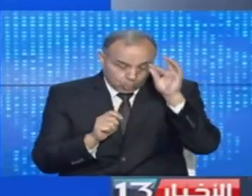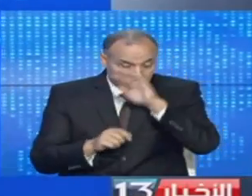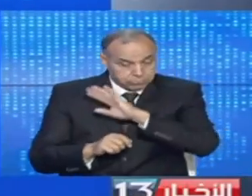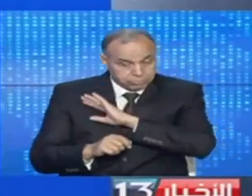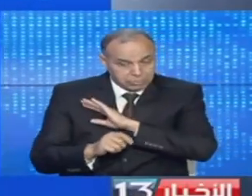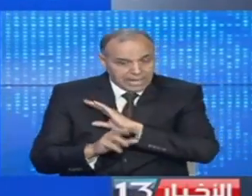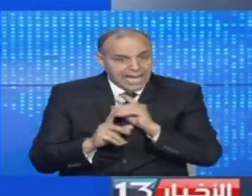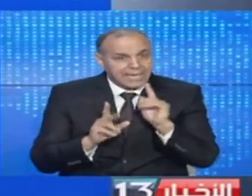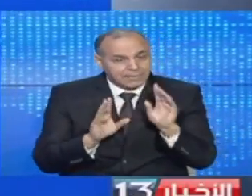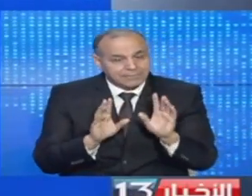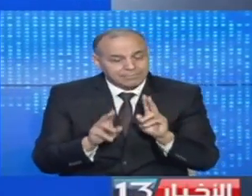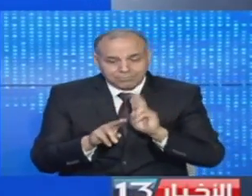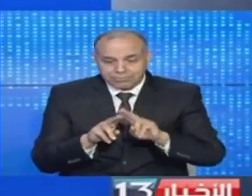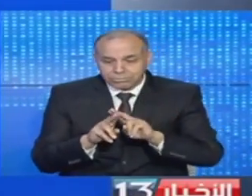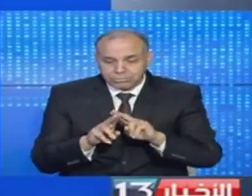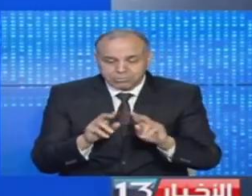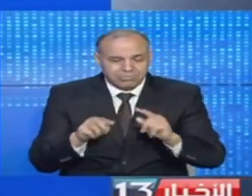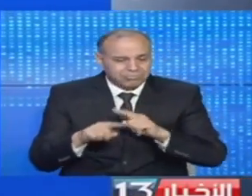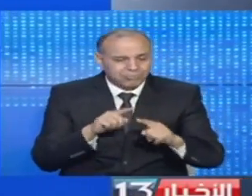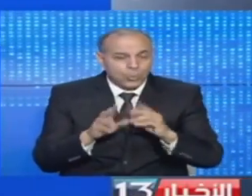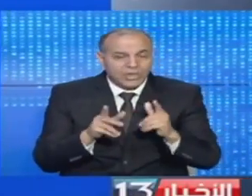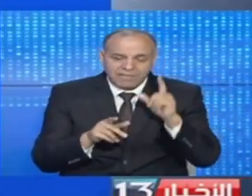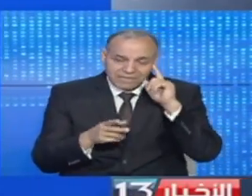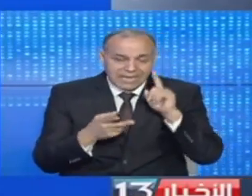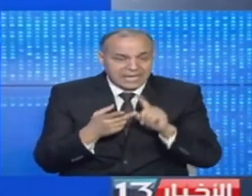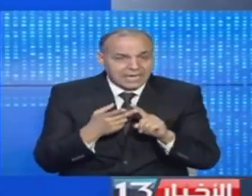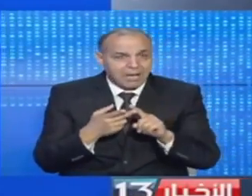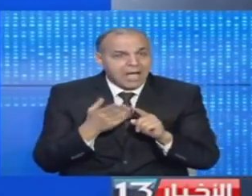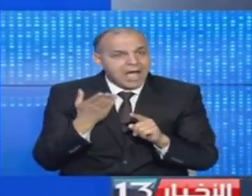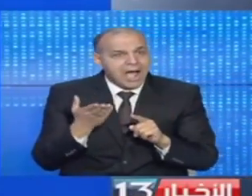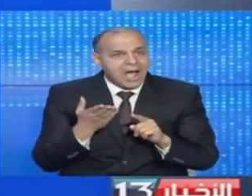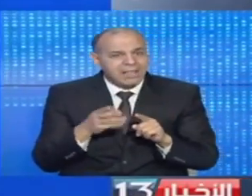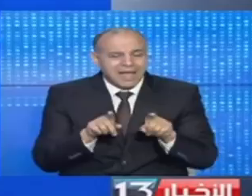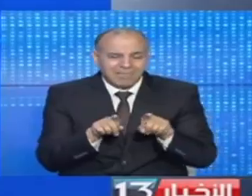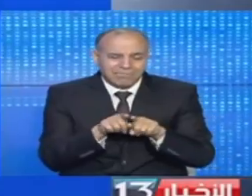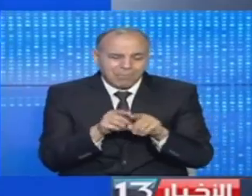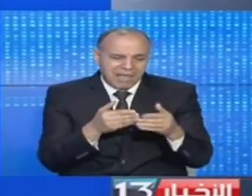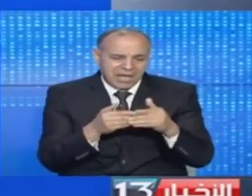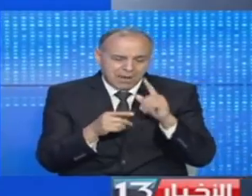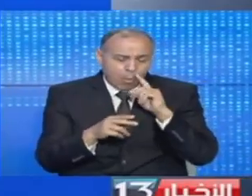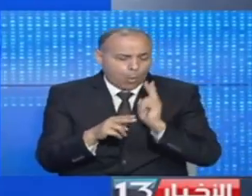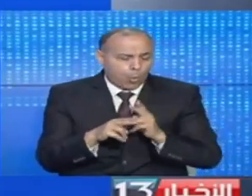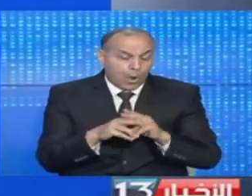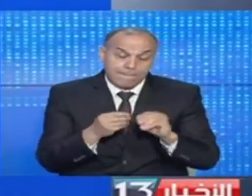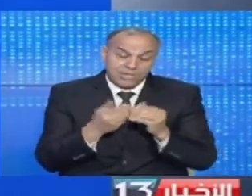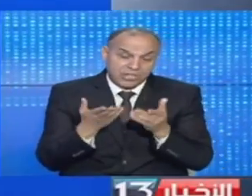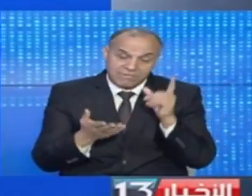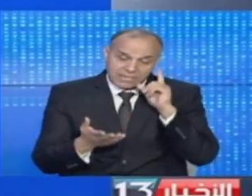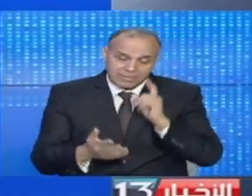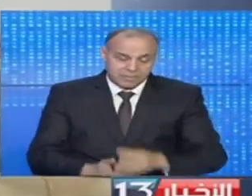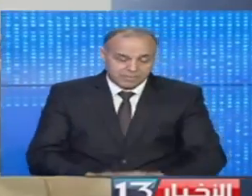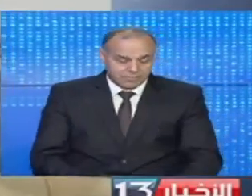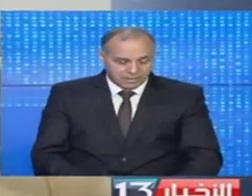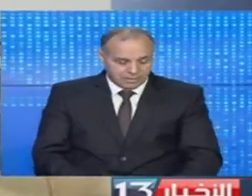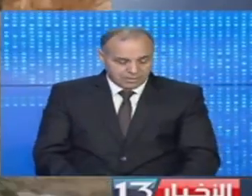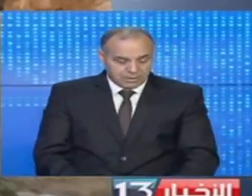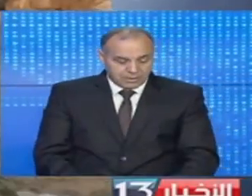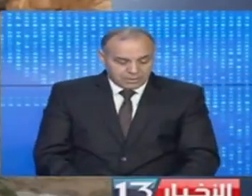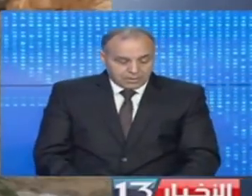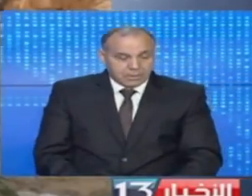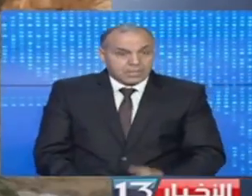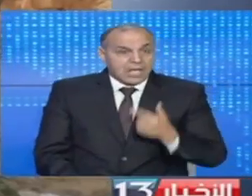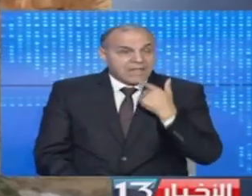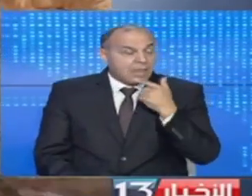من اجل ايجاد تسويه للصراع الدائر الذي يعصف بالجر ليبيا منذ سنوات هو